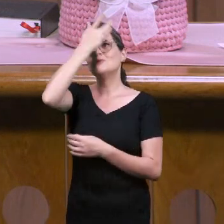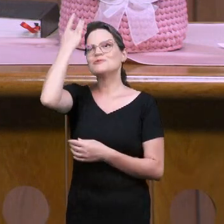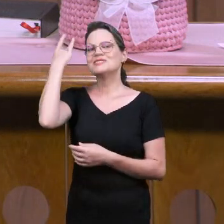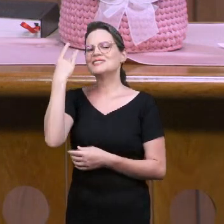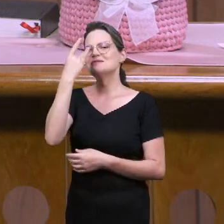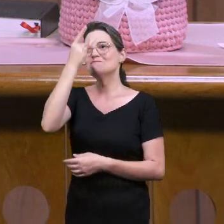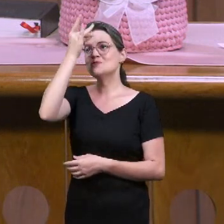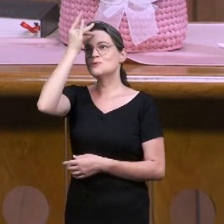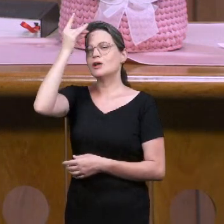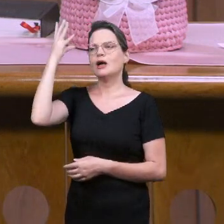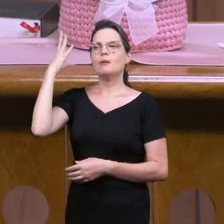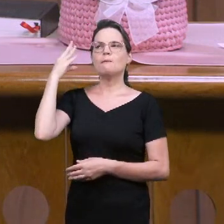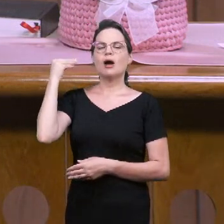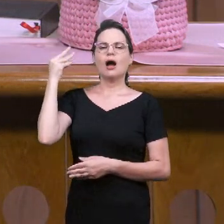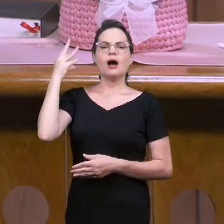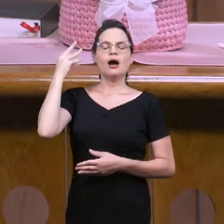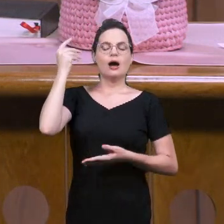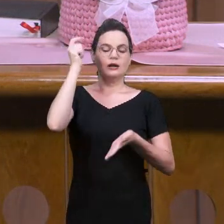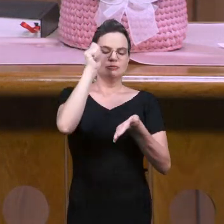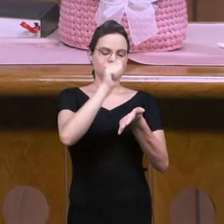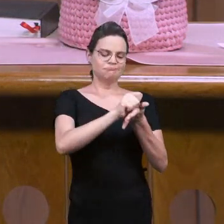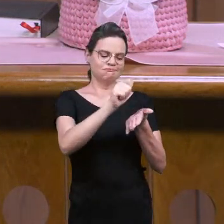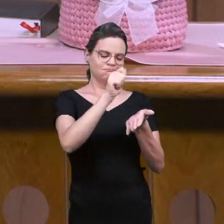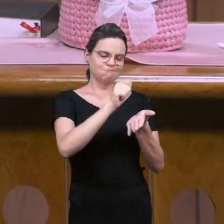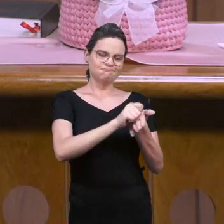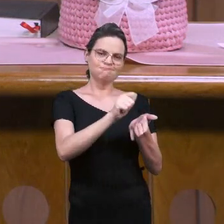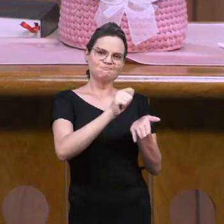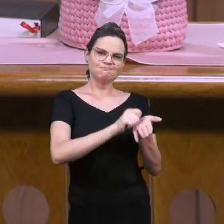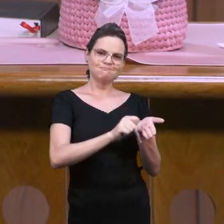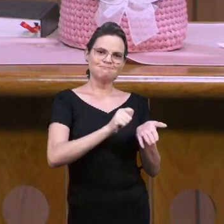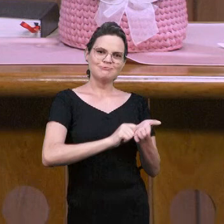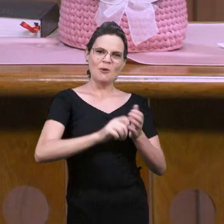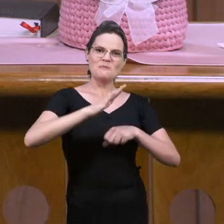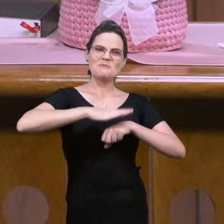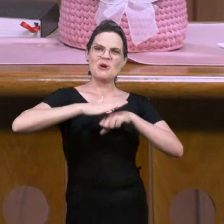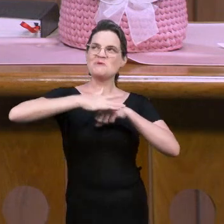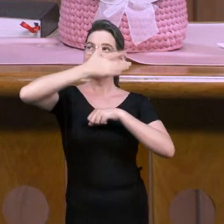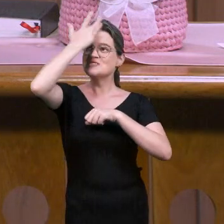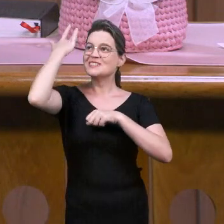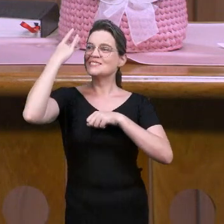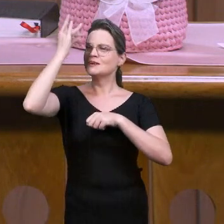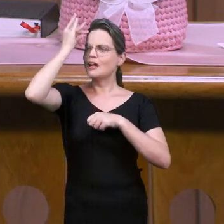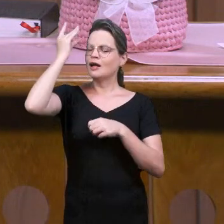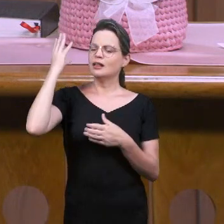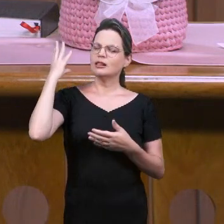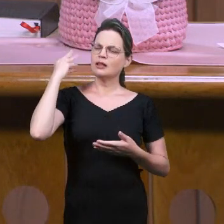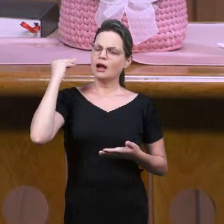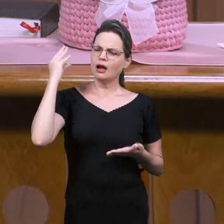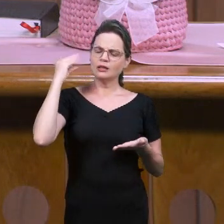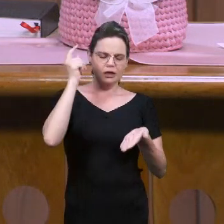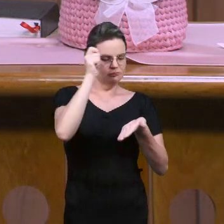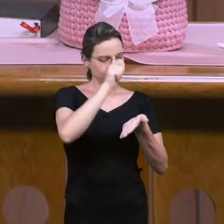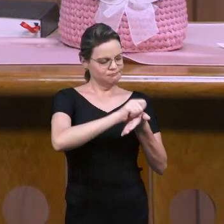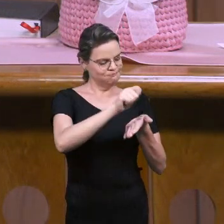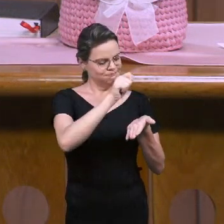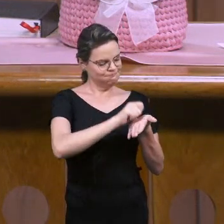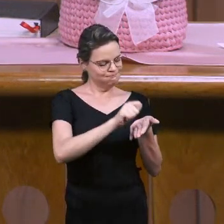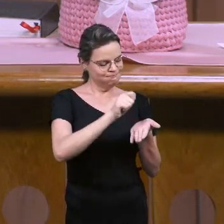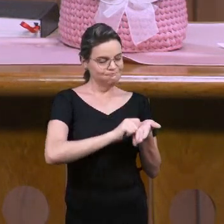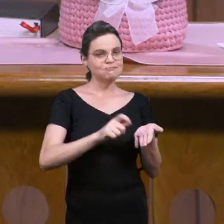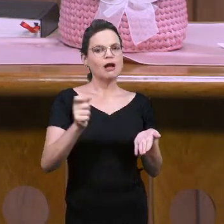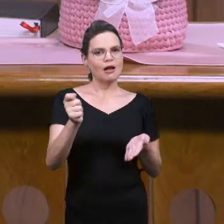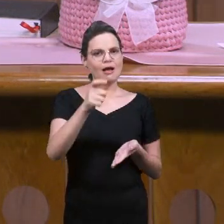celui qui a inspiré les Écritures, qui a inspiré les écrivains. Donc, ce qui a